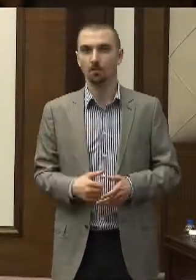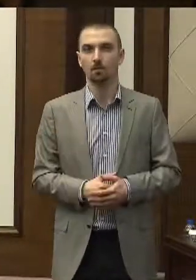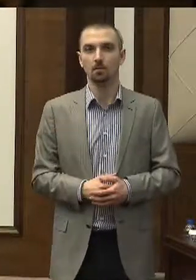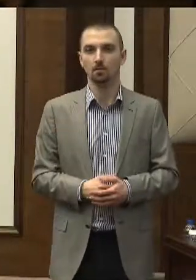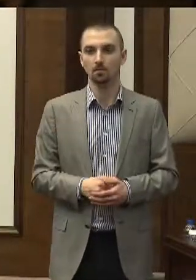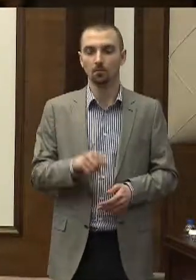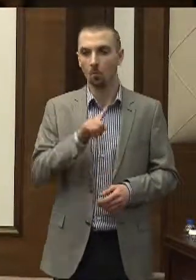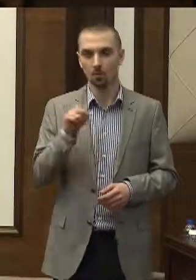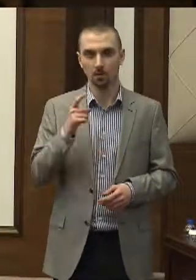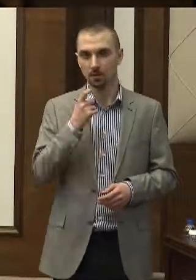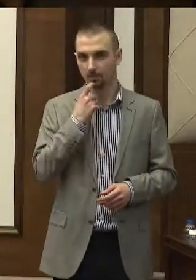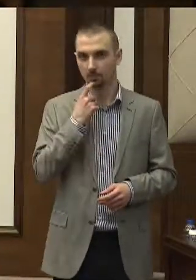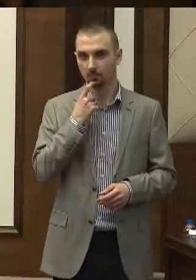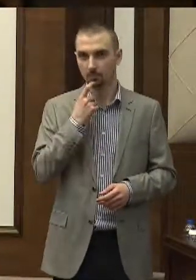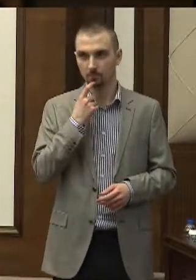10 yıl,